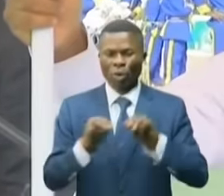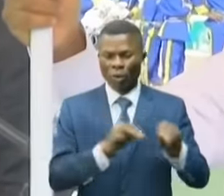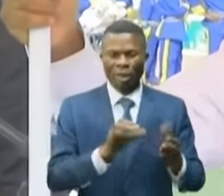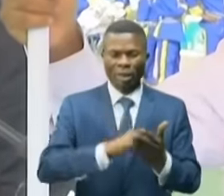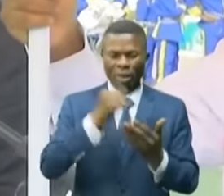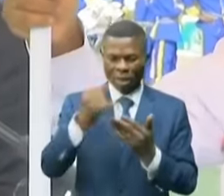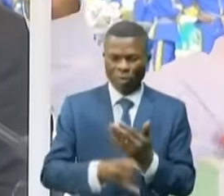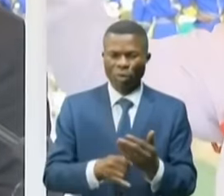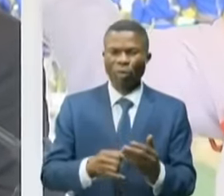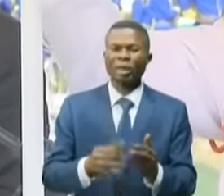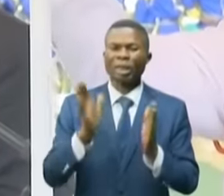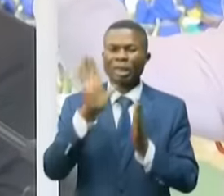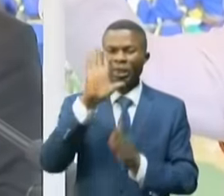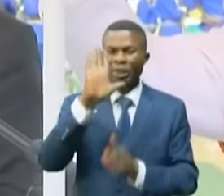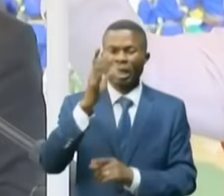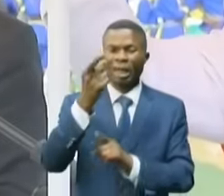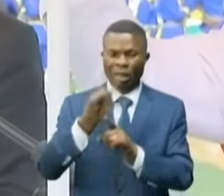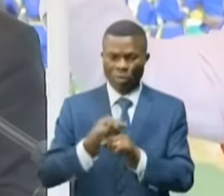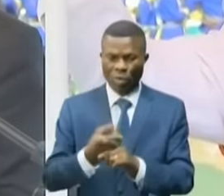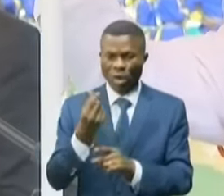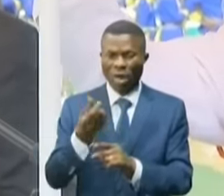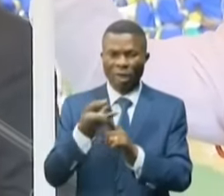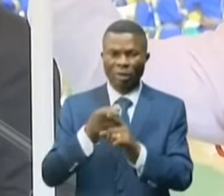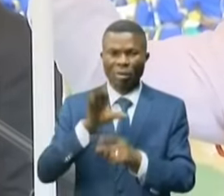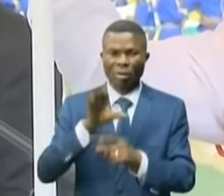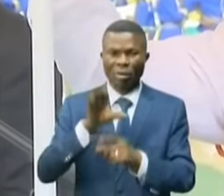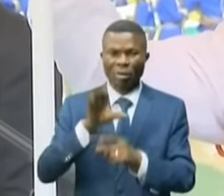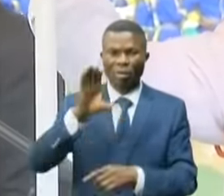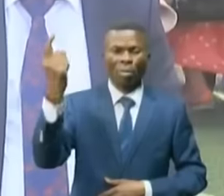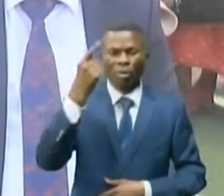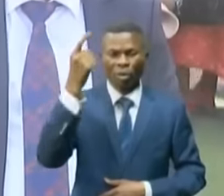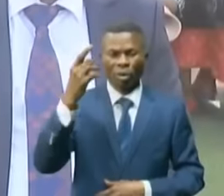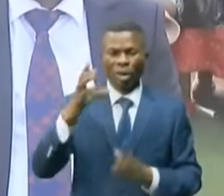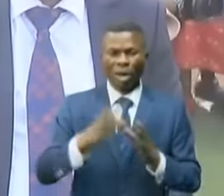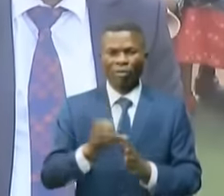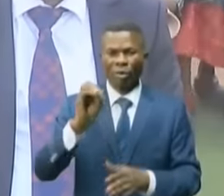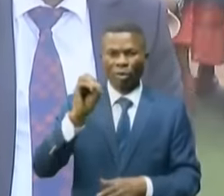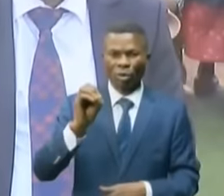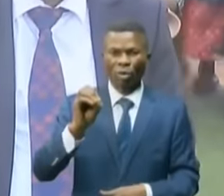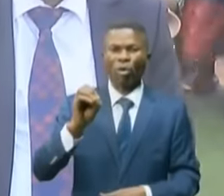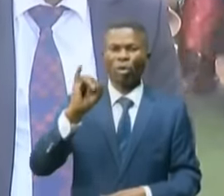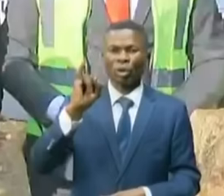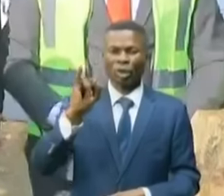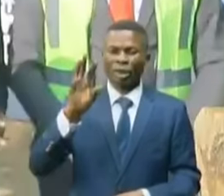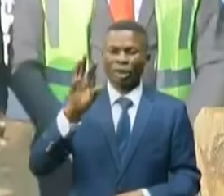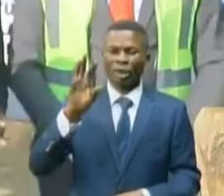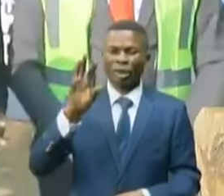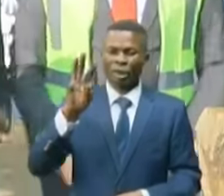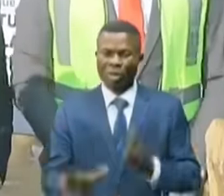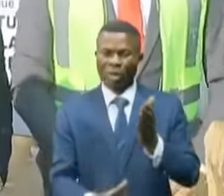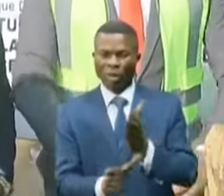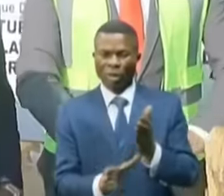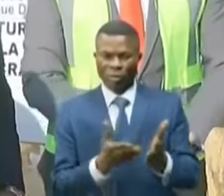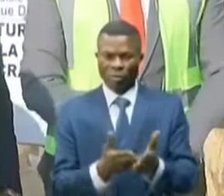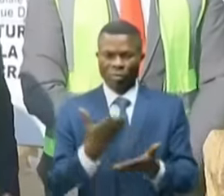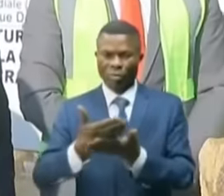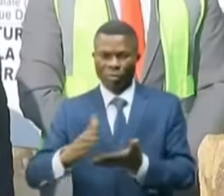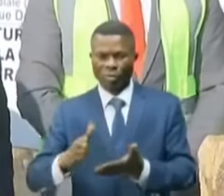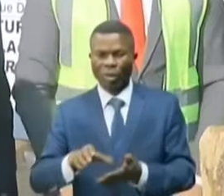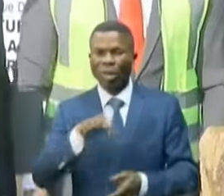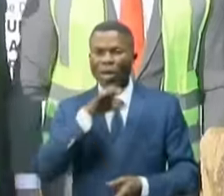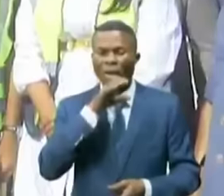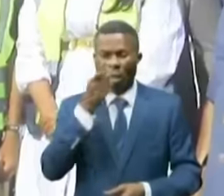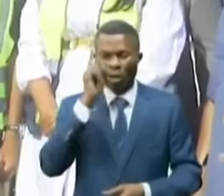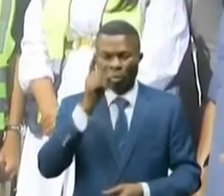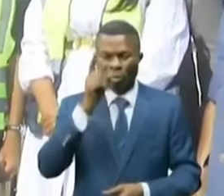projet d'une durée de 5 mois, financé par la Banque mondiale avec l'OIM comme assistant technique. Suivra l'étape de la pose de la